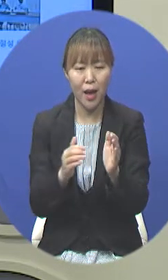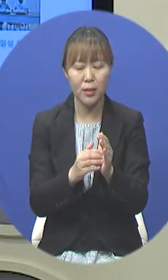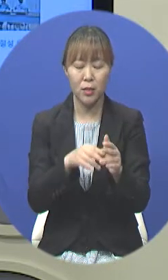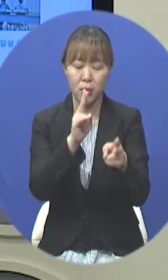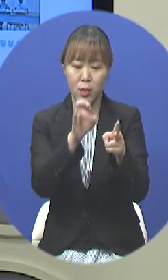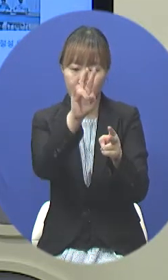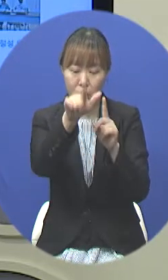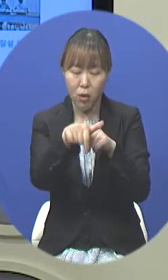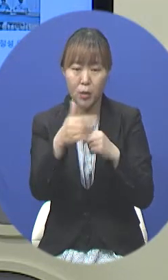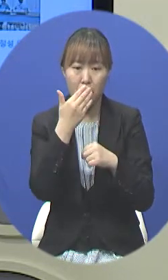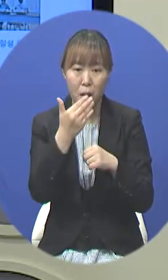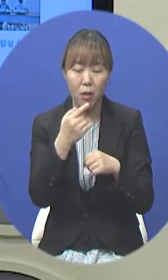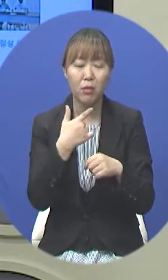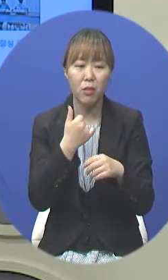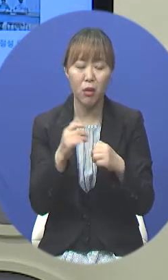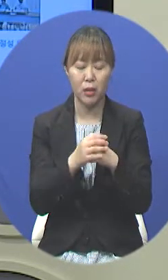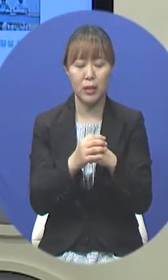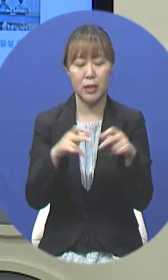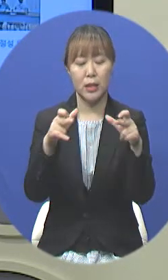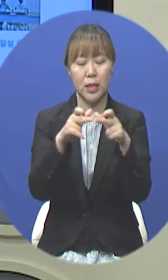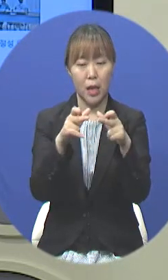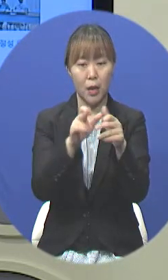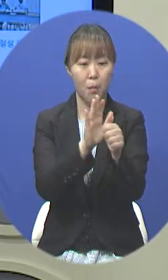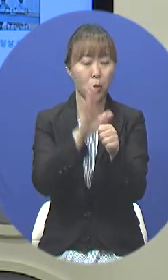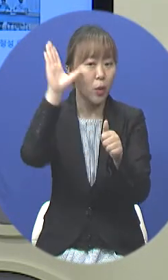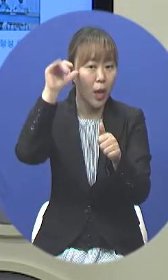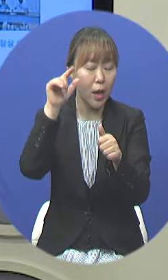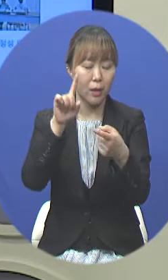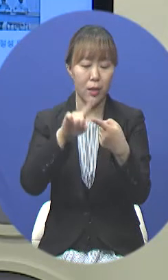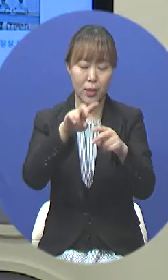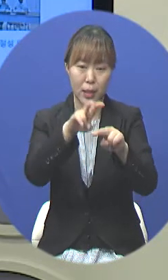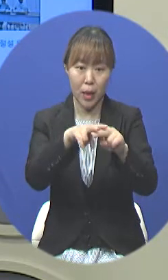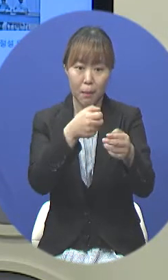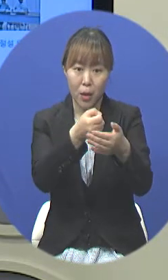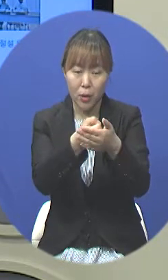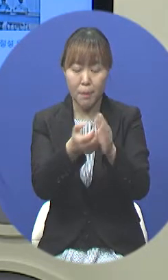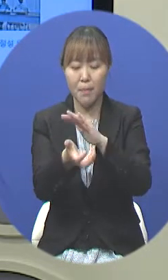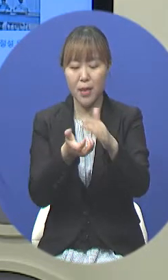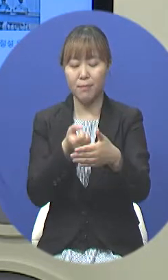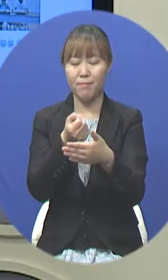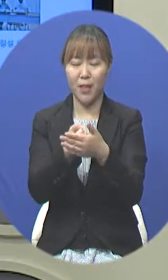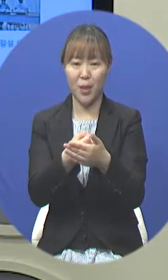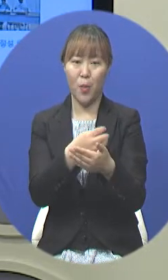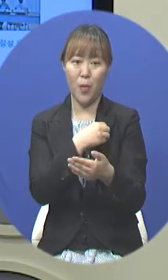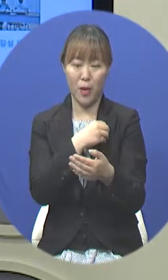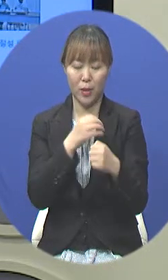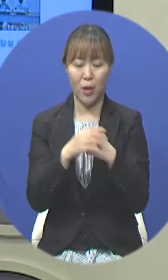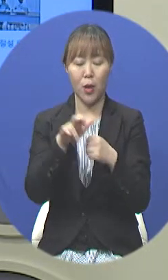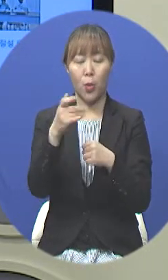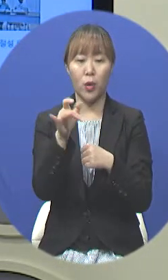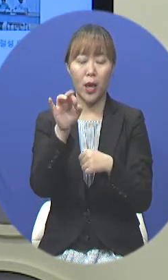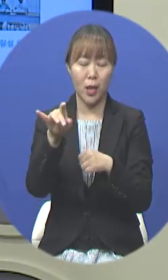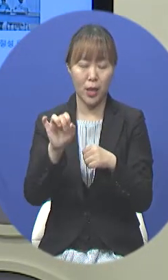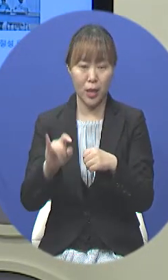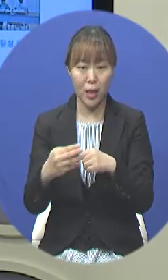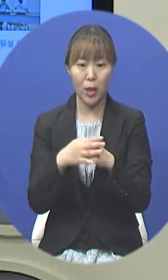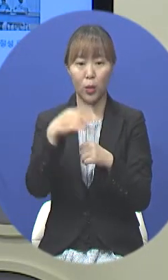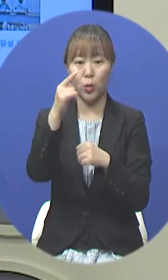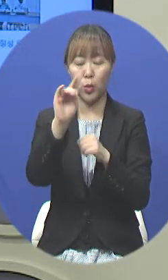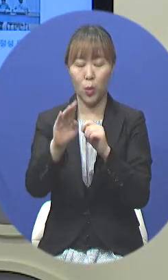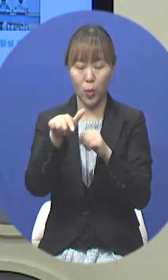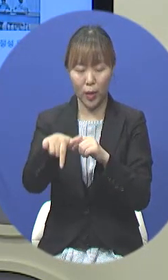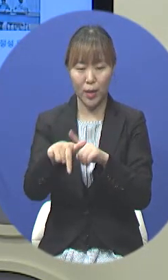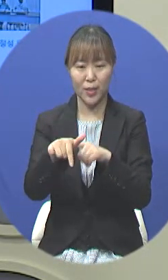여기에서만 할 수 있었던 장애인 보조 견의 좌석 지정도 사전 등록한 철도 회원은 코레일톡 에서 지정할 수 있도록